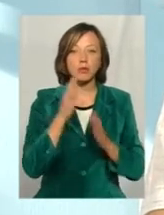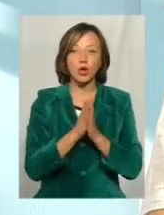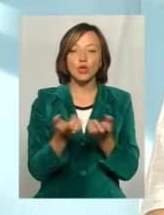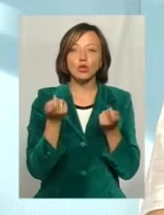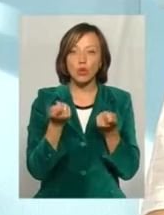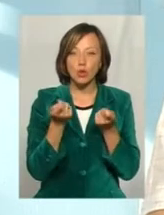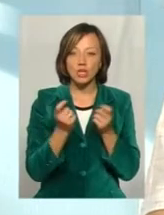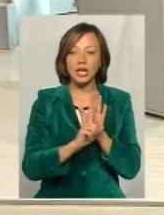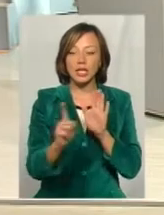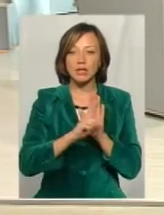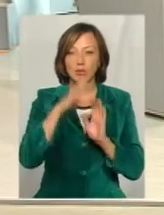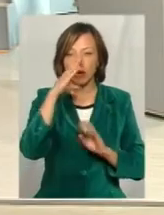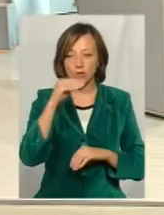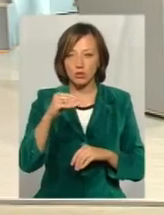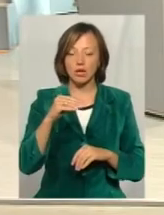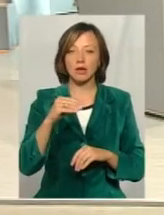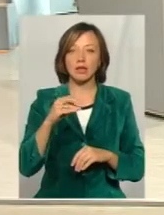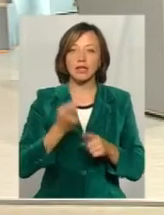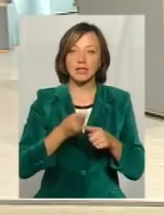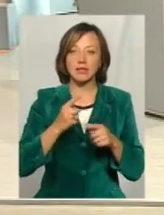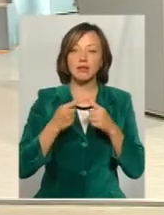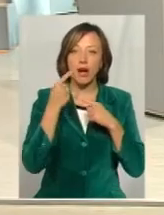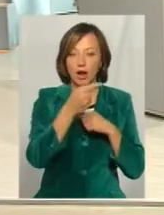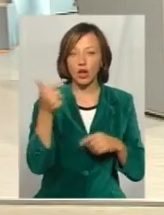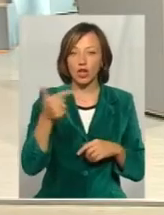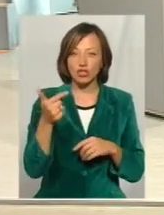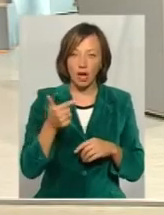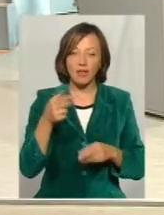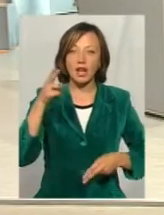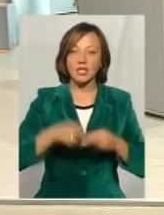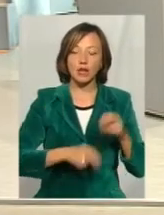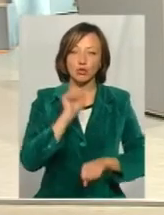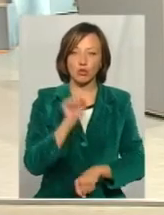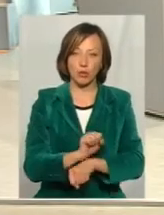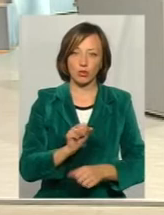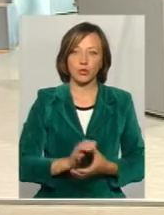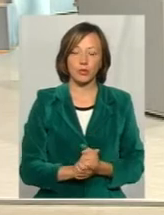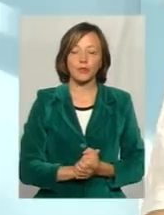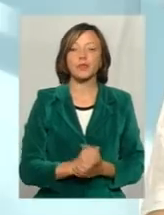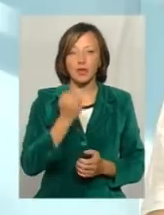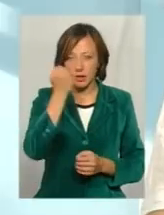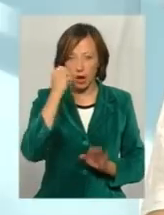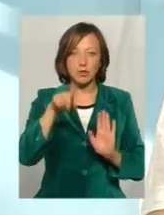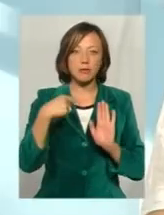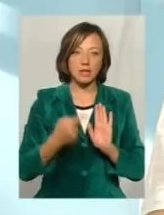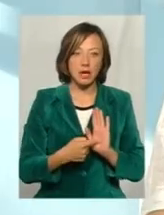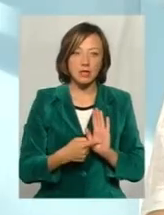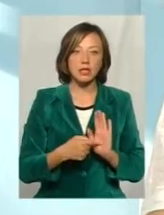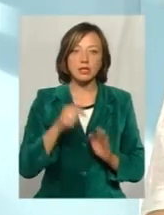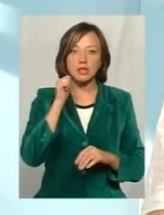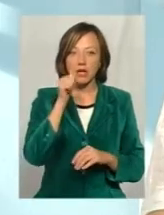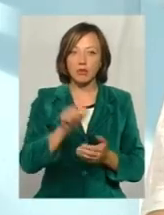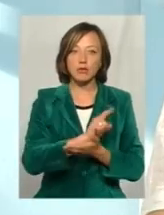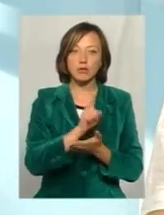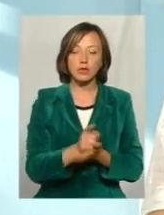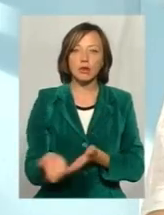трошечки їздили маршрутки на дальні Гречани, іменно от саме на кінцеву спиночку. Дякую за запитання. Ну, завтра дякую.